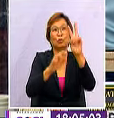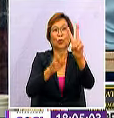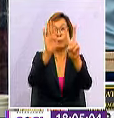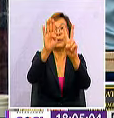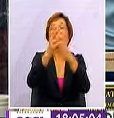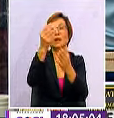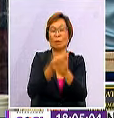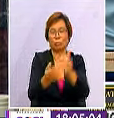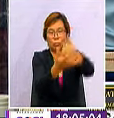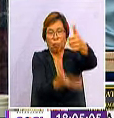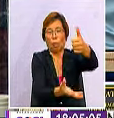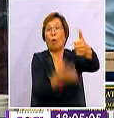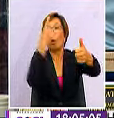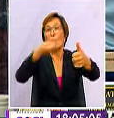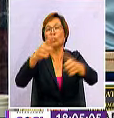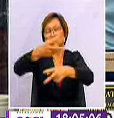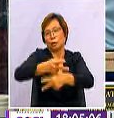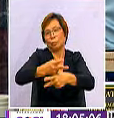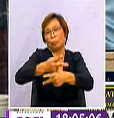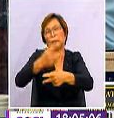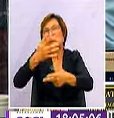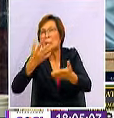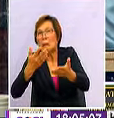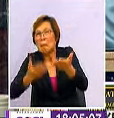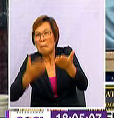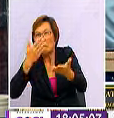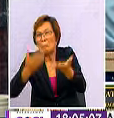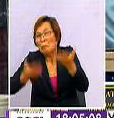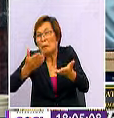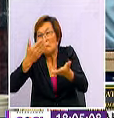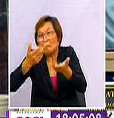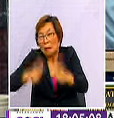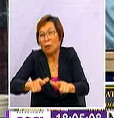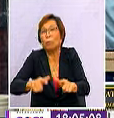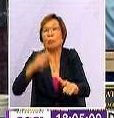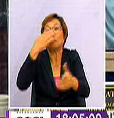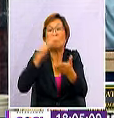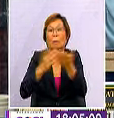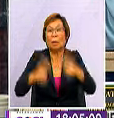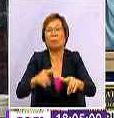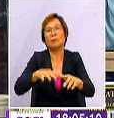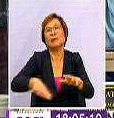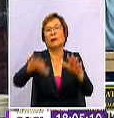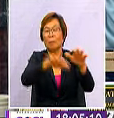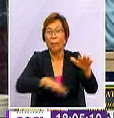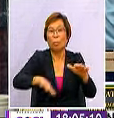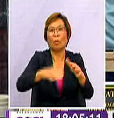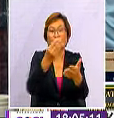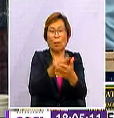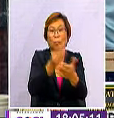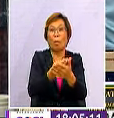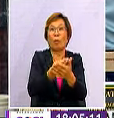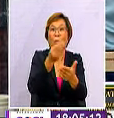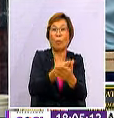RM2 bilion diperuntukkan bagi simpanan luar jangka. Mengambil kira anggaran tersebut, defisit fiskal